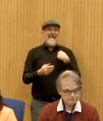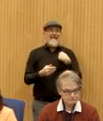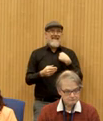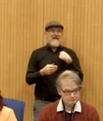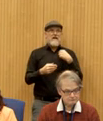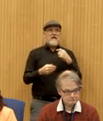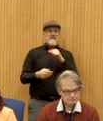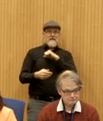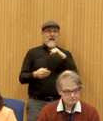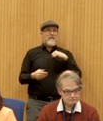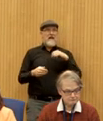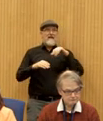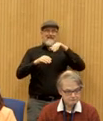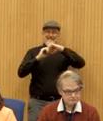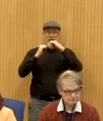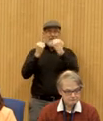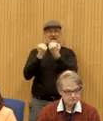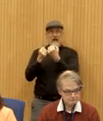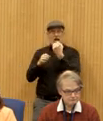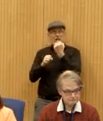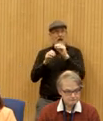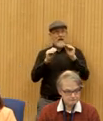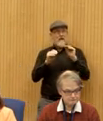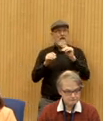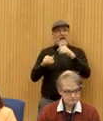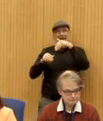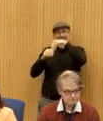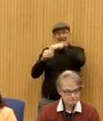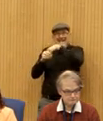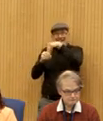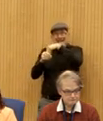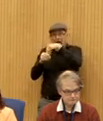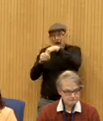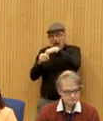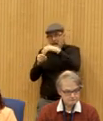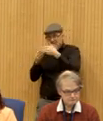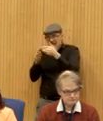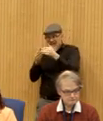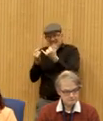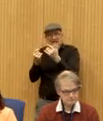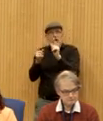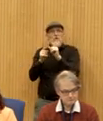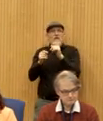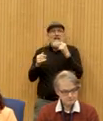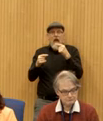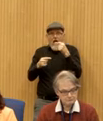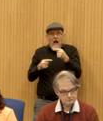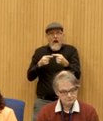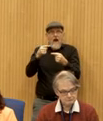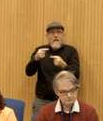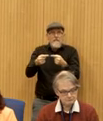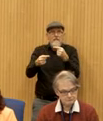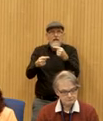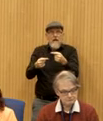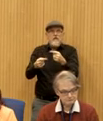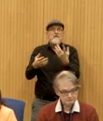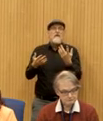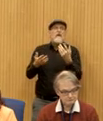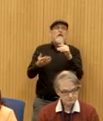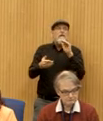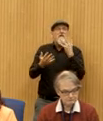Dieser enthält zum Beispiel Folgendes: Das Datum einer Veranstaltung, wie viele Teilnehmer hat dieses Seminar, wo findet dieses